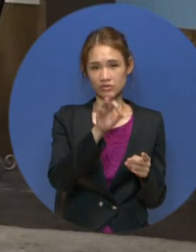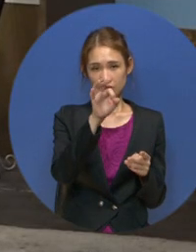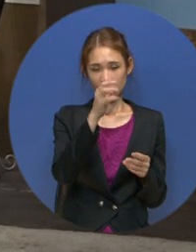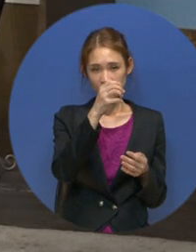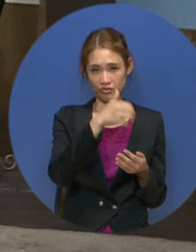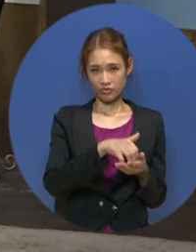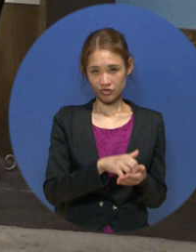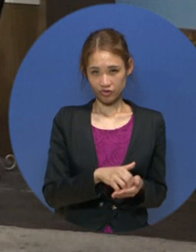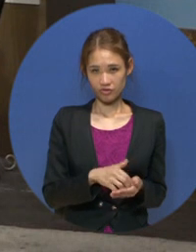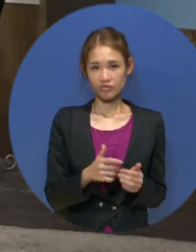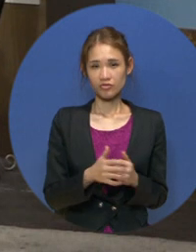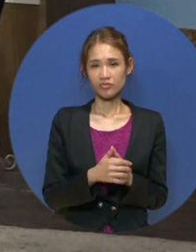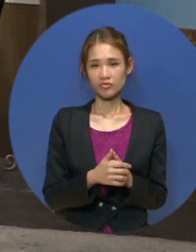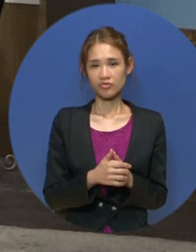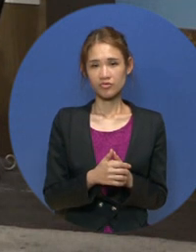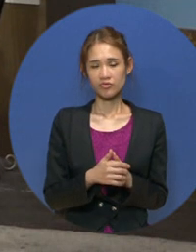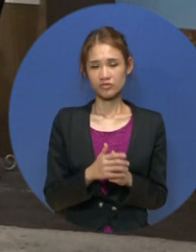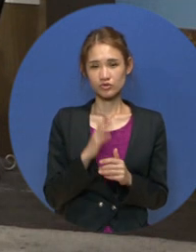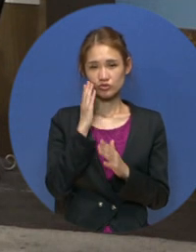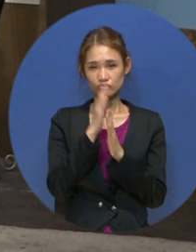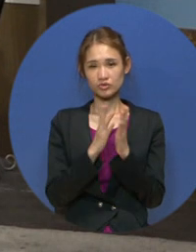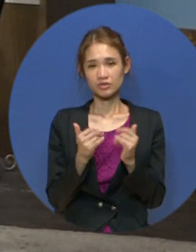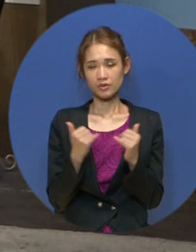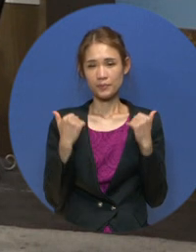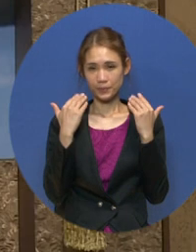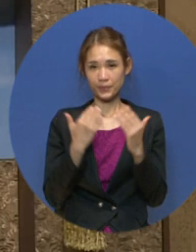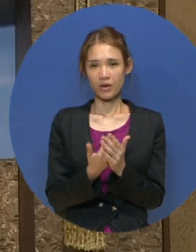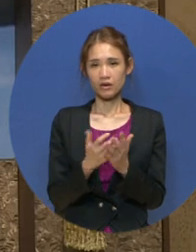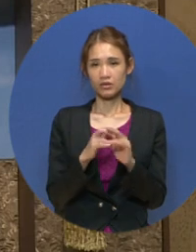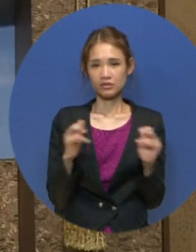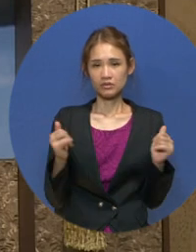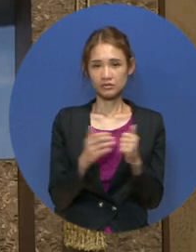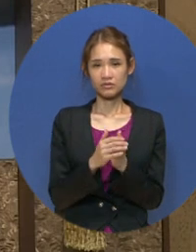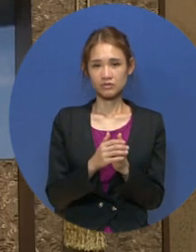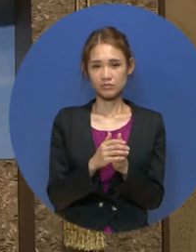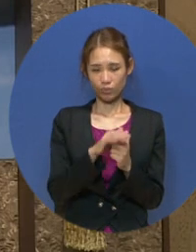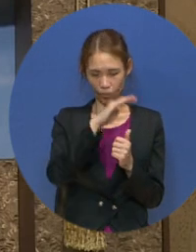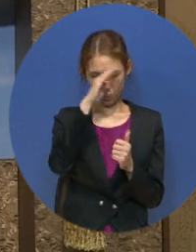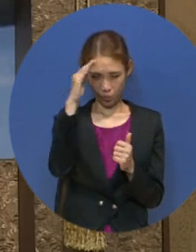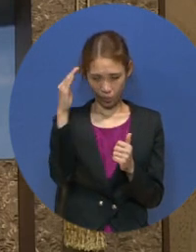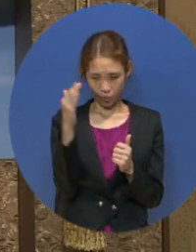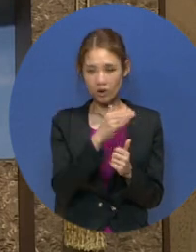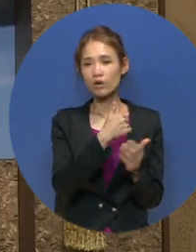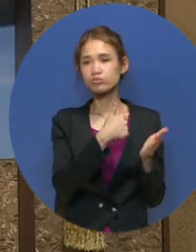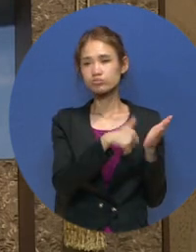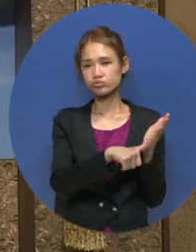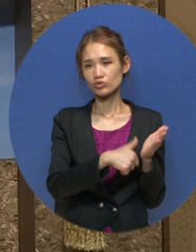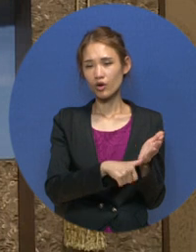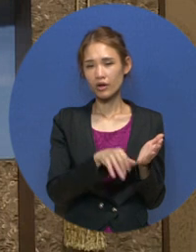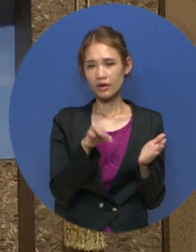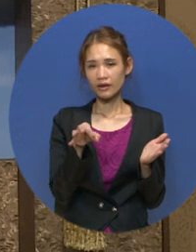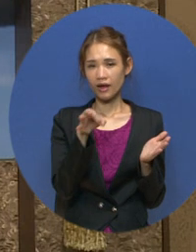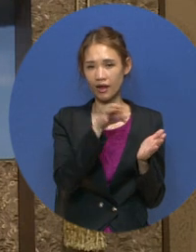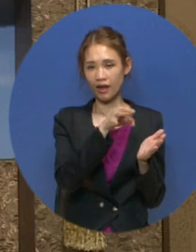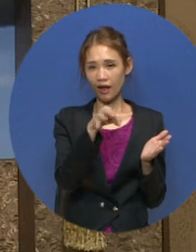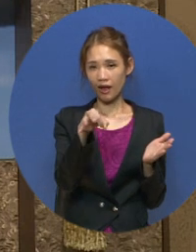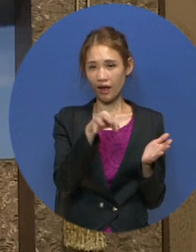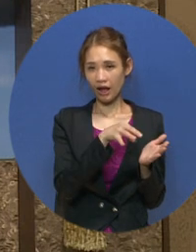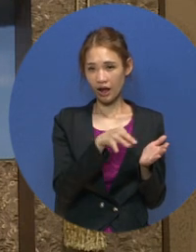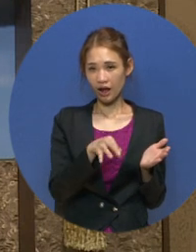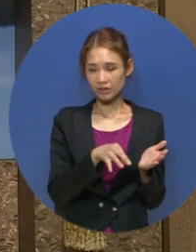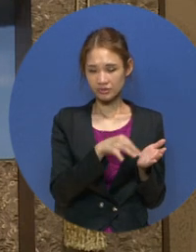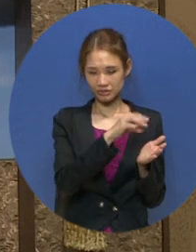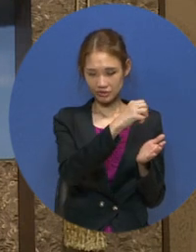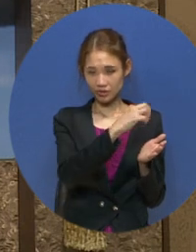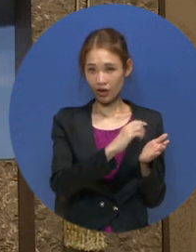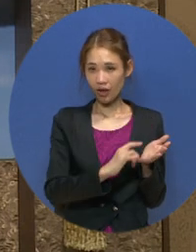됩니다. 나오는군요. 그리고 저희 숲직원들, 우리 발달장애인분들이 측정되어진 모든 물건들의 네. 가격 택 작업을 하게 됩니다. 그래서 아. 모든